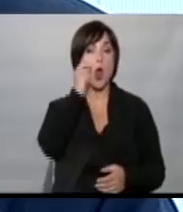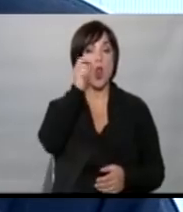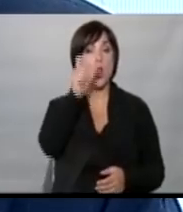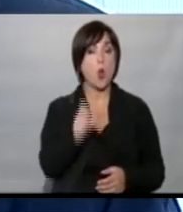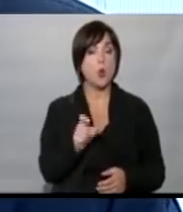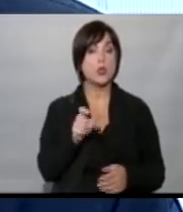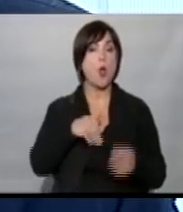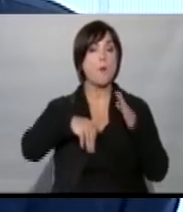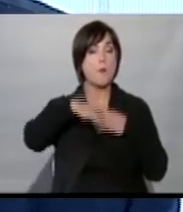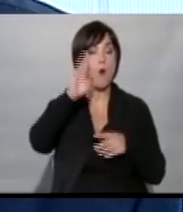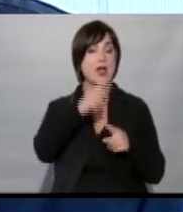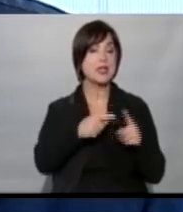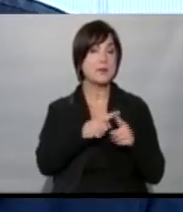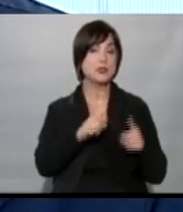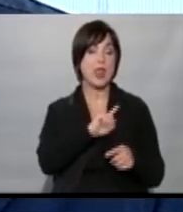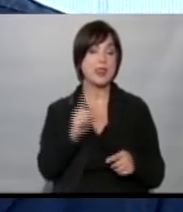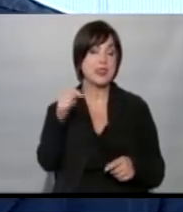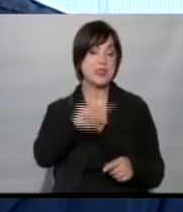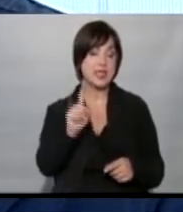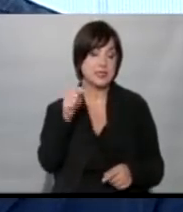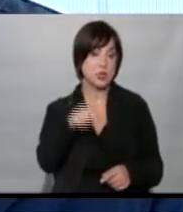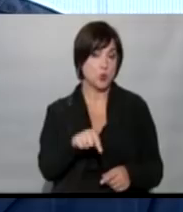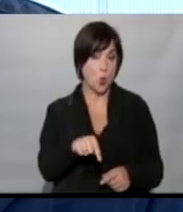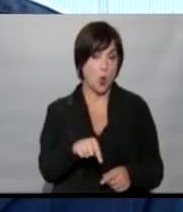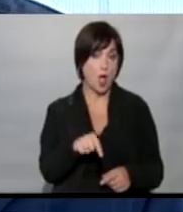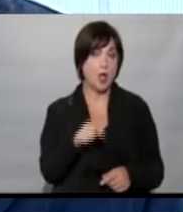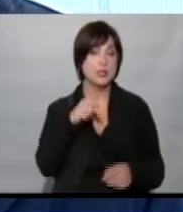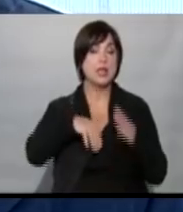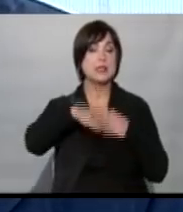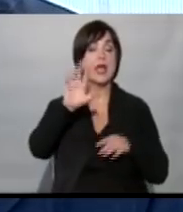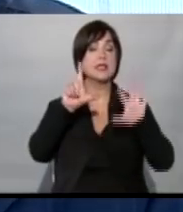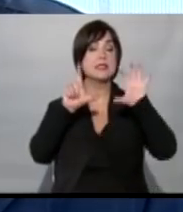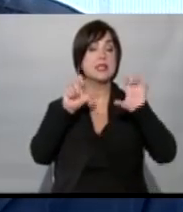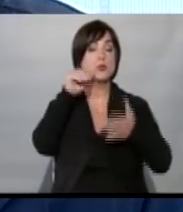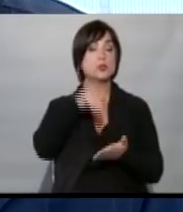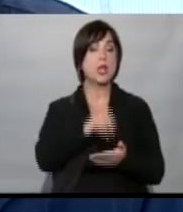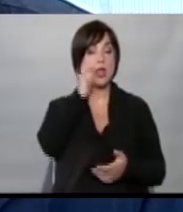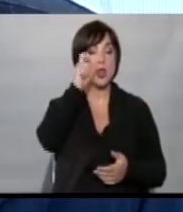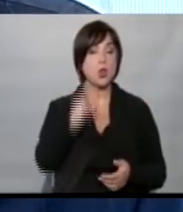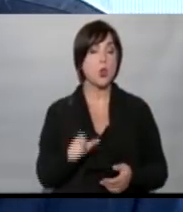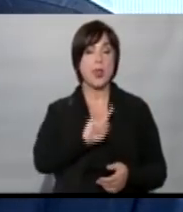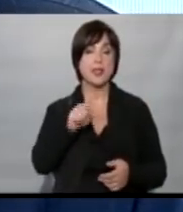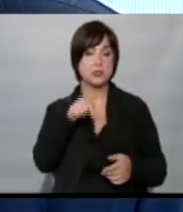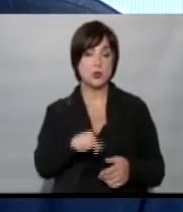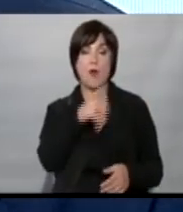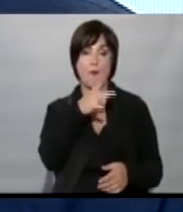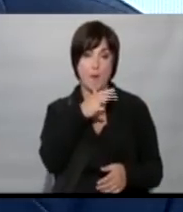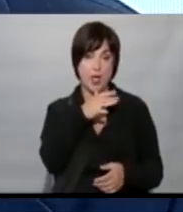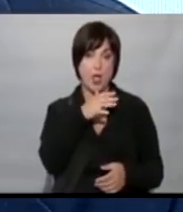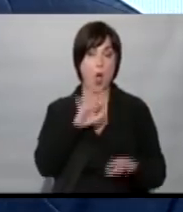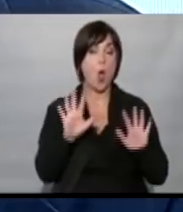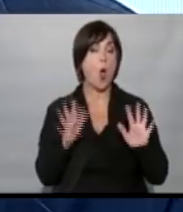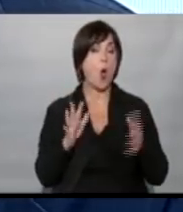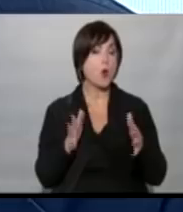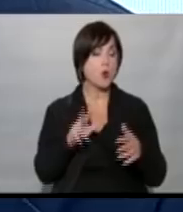од повеќе причини или не се тука, се предпоставува дека над 700.000 луѓе не се тука.